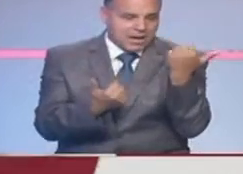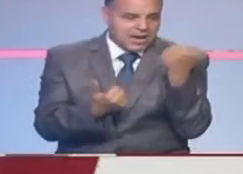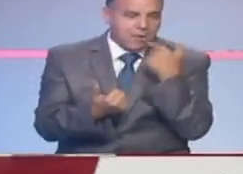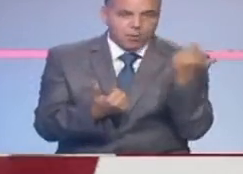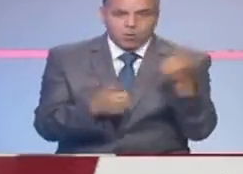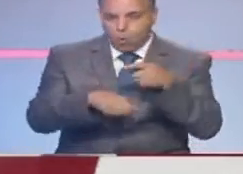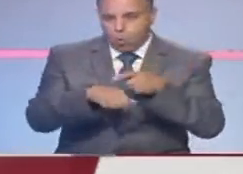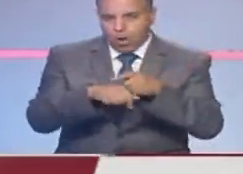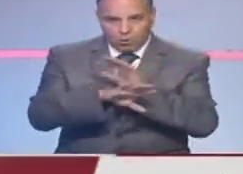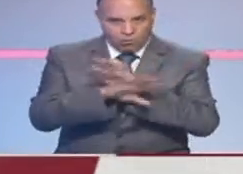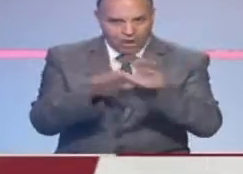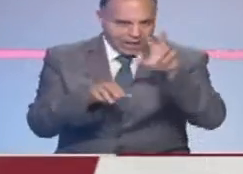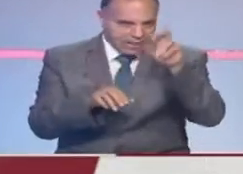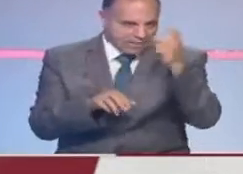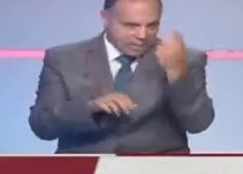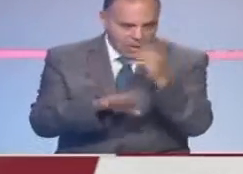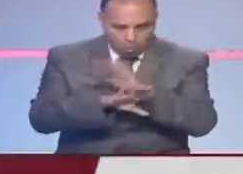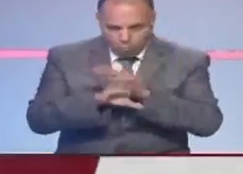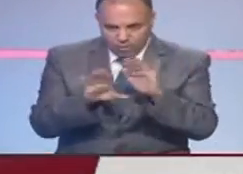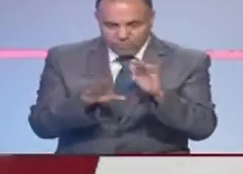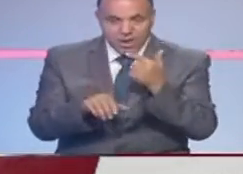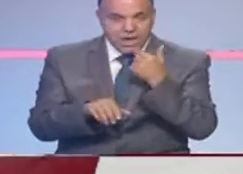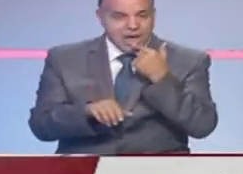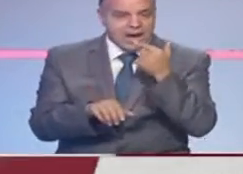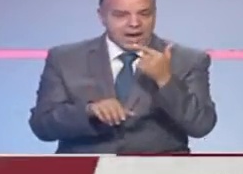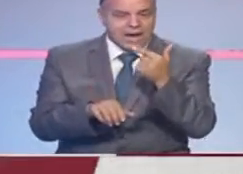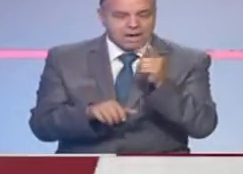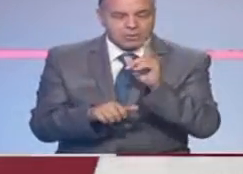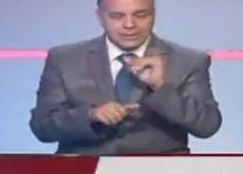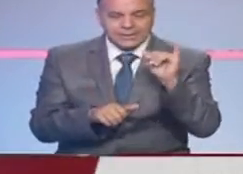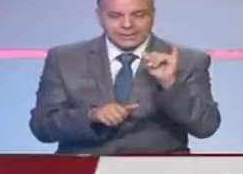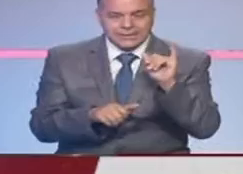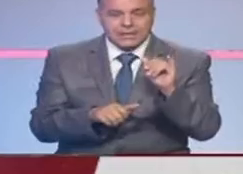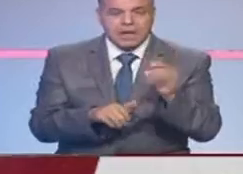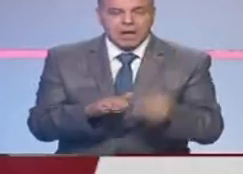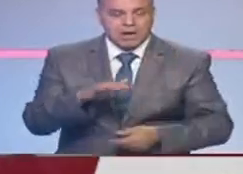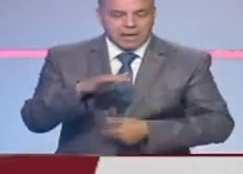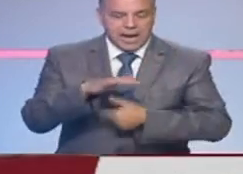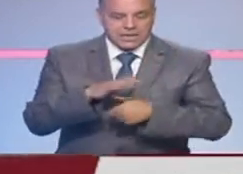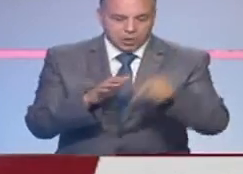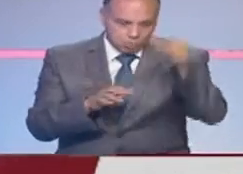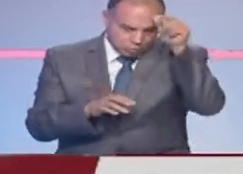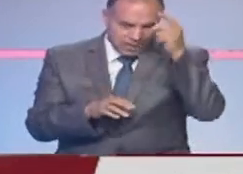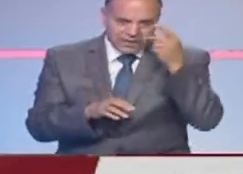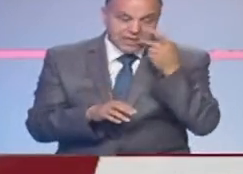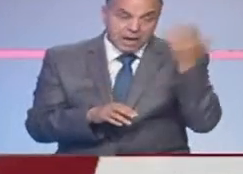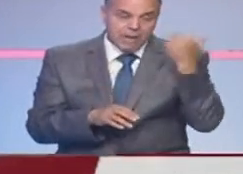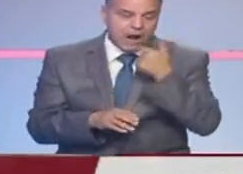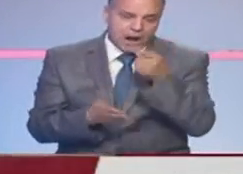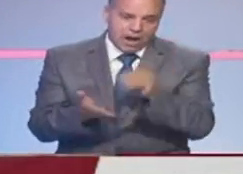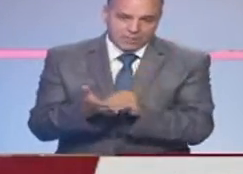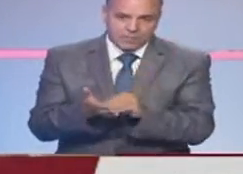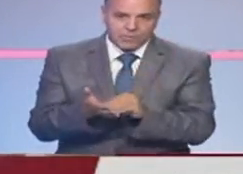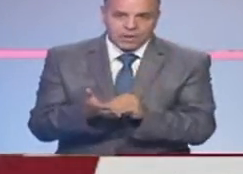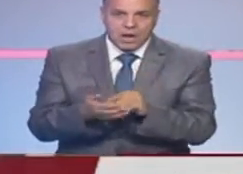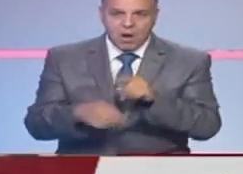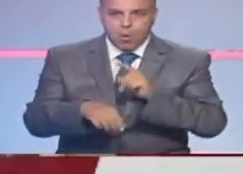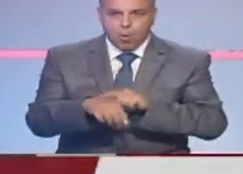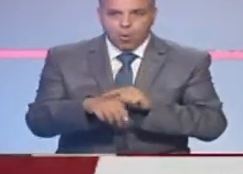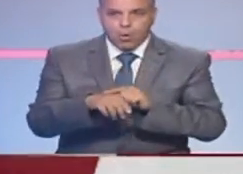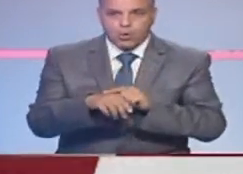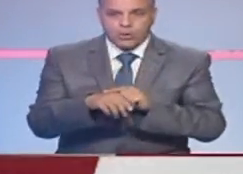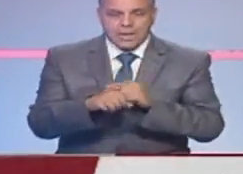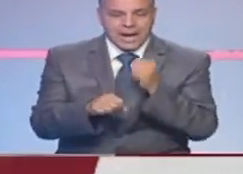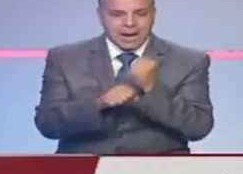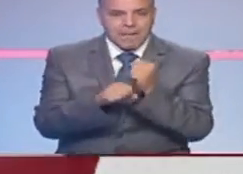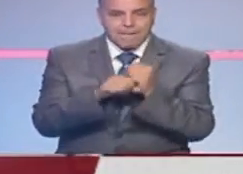انتهاء مده ثلاثين يوما التي كان قد اعلنها انذاك رئيس الجمهوريه قيس سعيد لتجميد